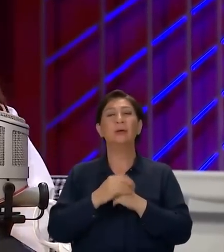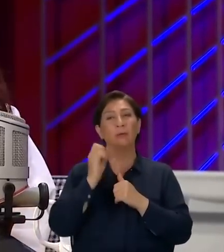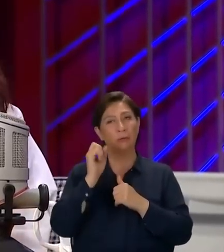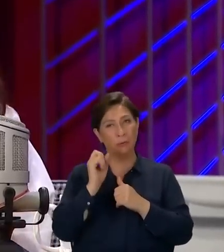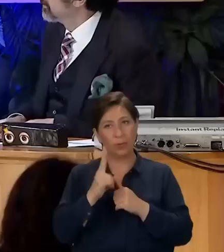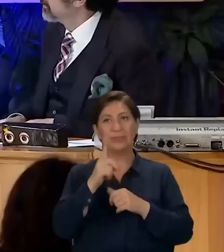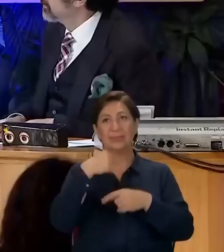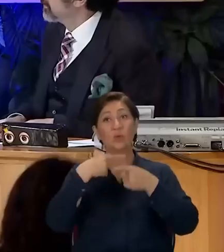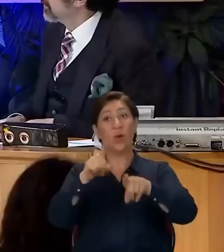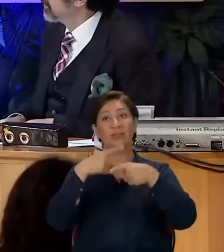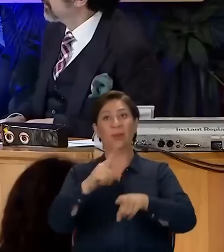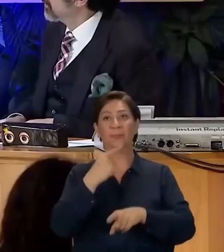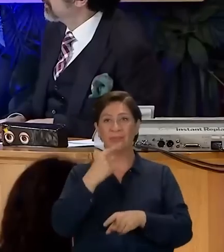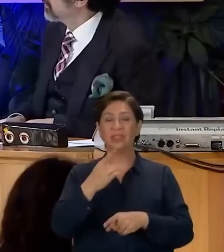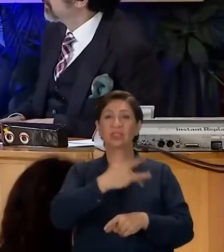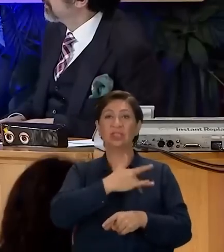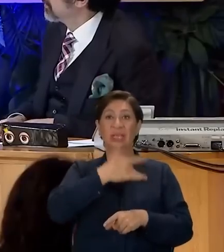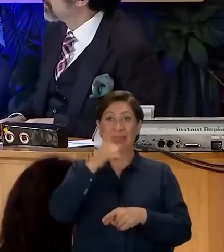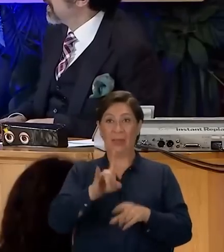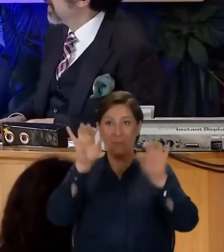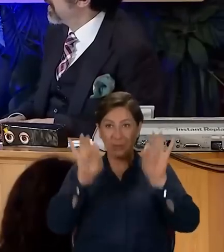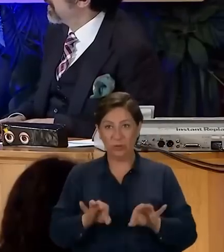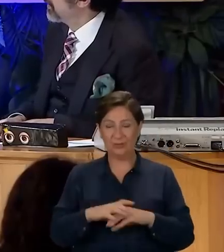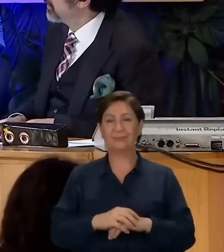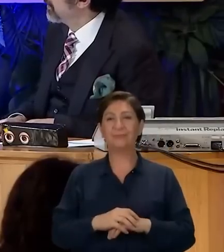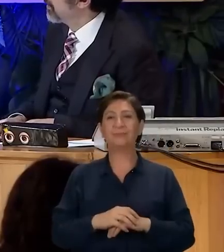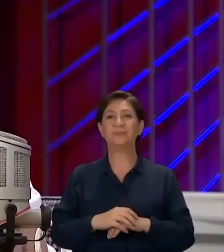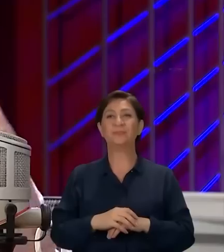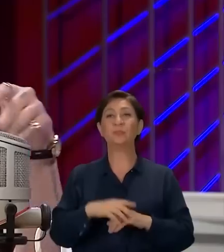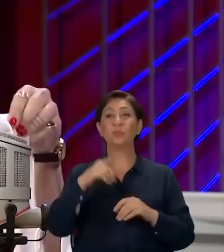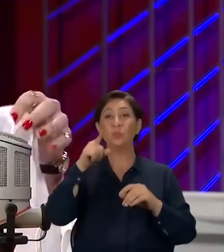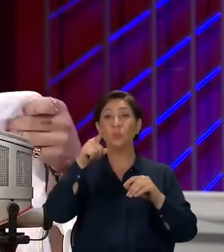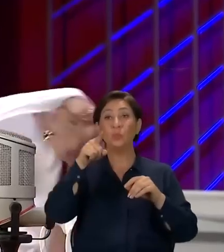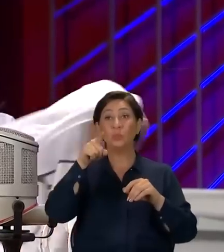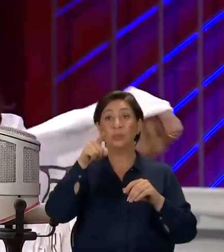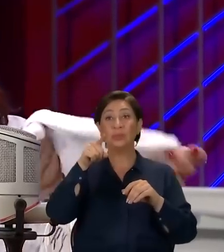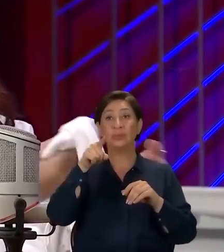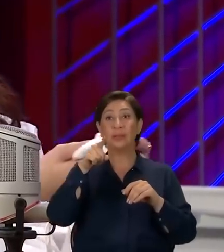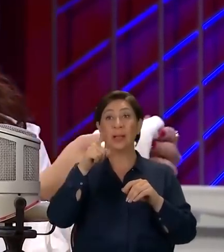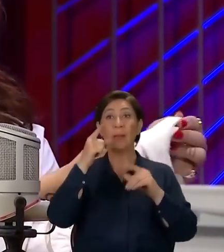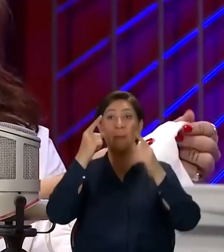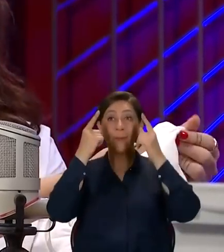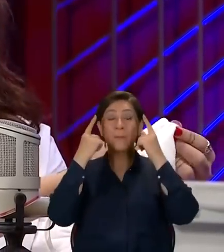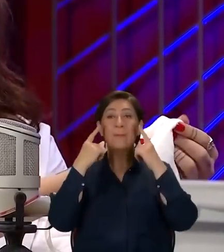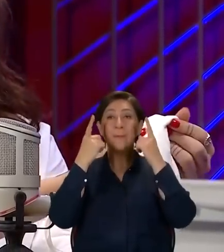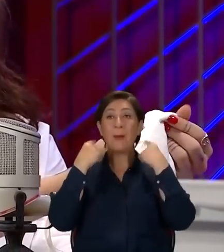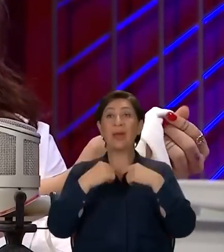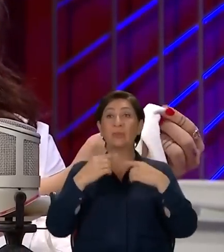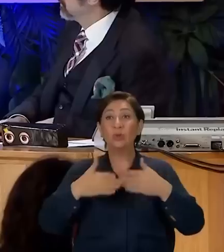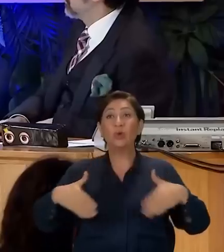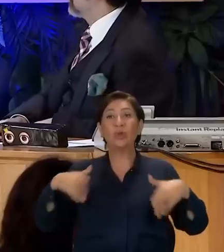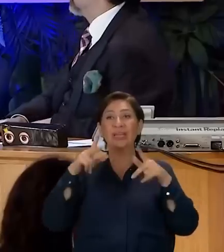Okey, sizinle uğraşacağım dediniz ve canlı yayın başladı. Güzel. Bu yani bakın zaten babaannemin donuna döndü.